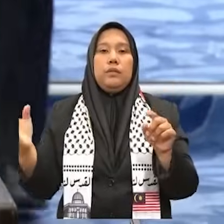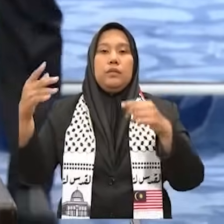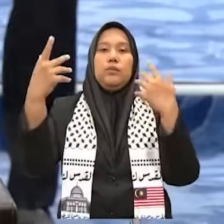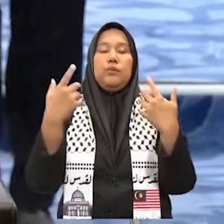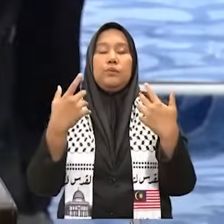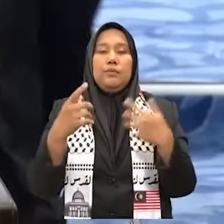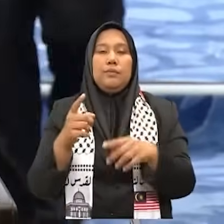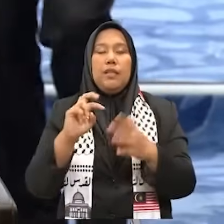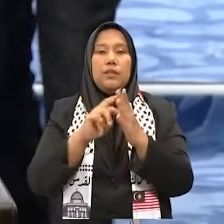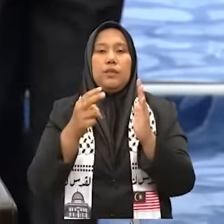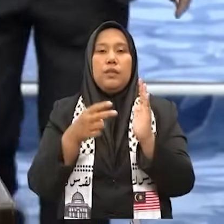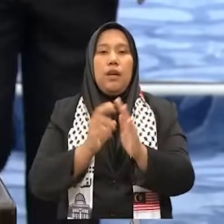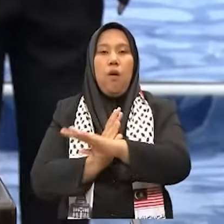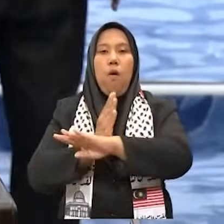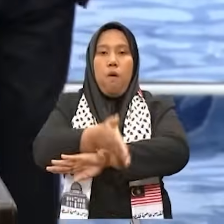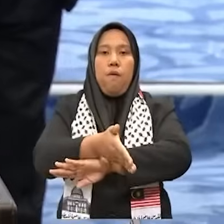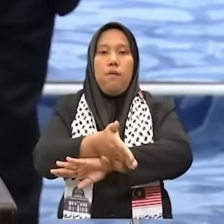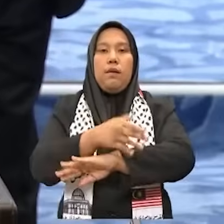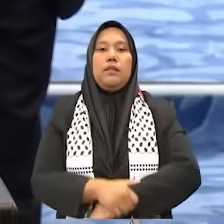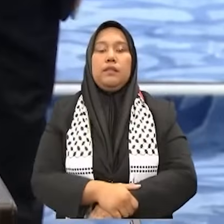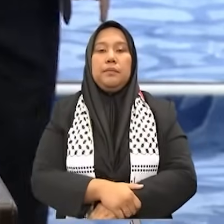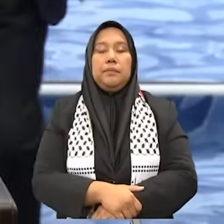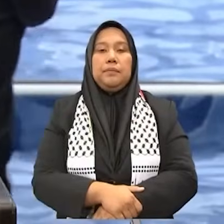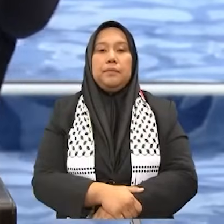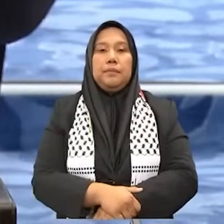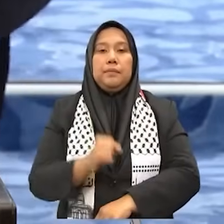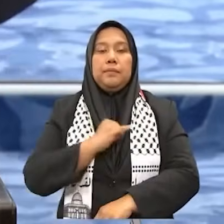keterlaluan. Oleh itu saya telah mengarahkan